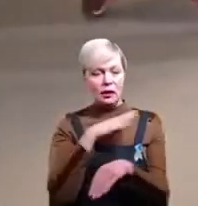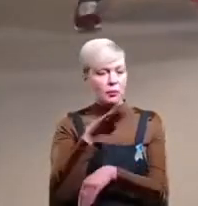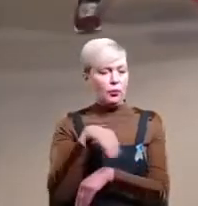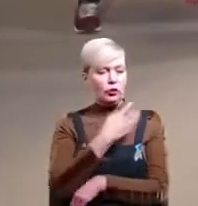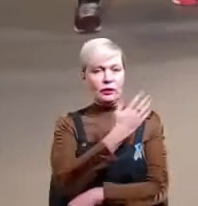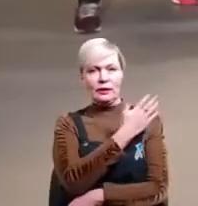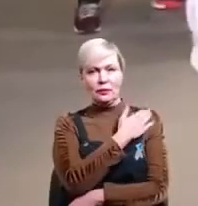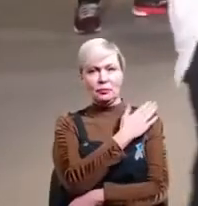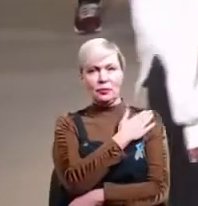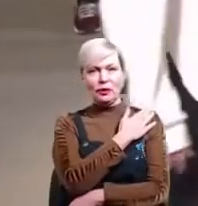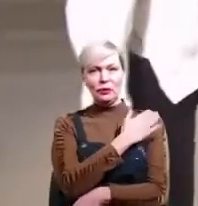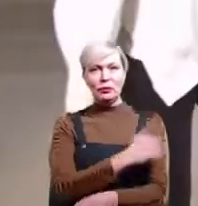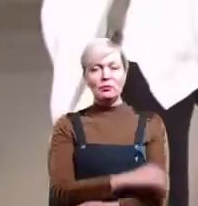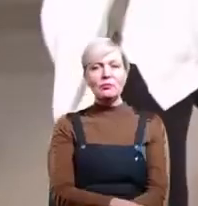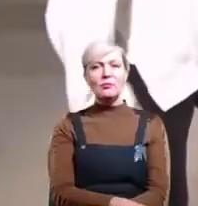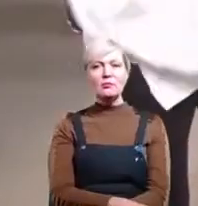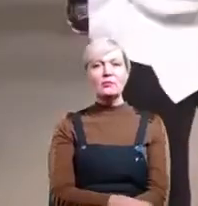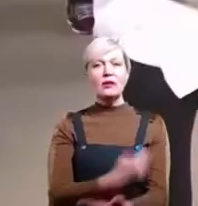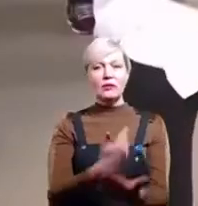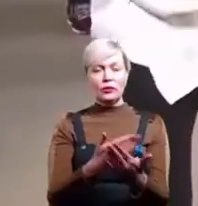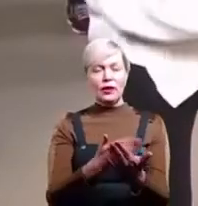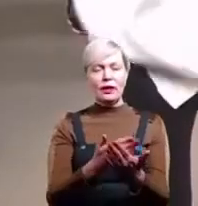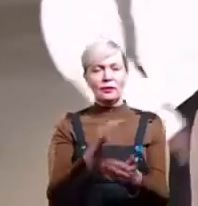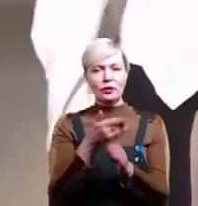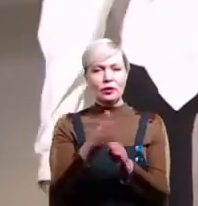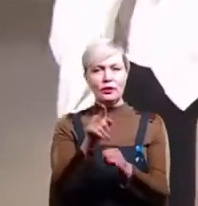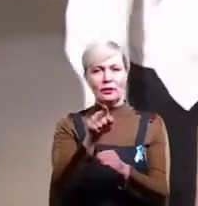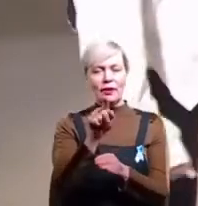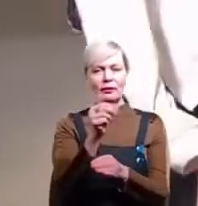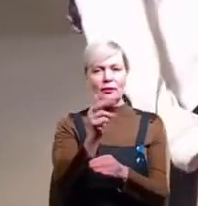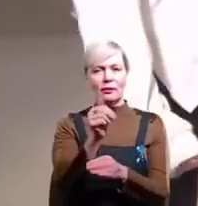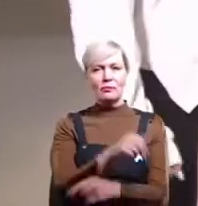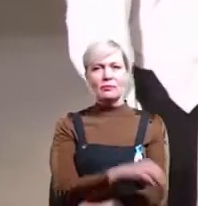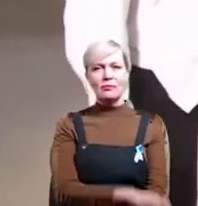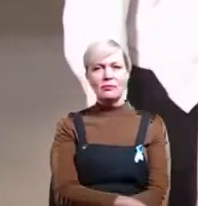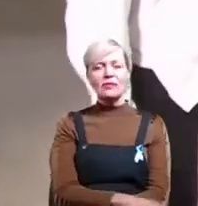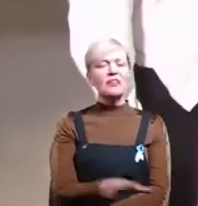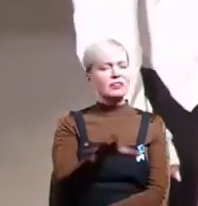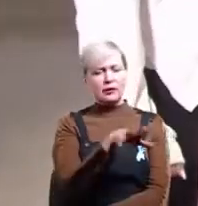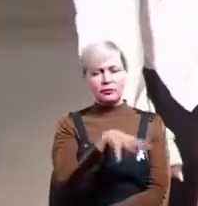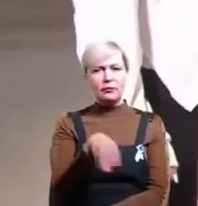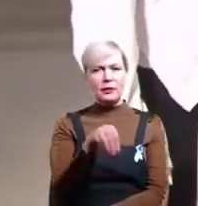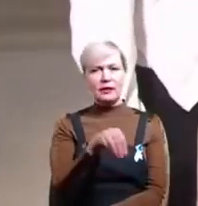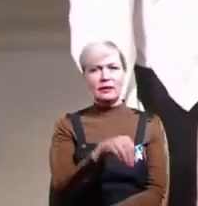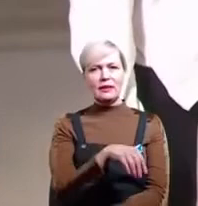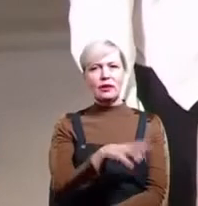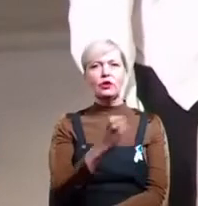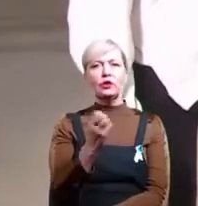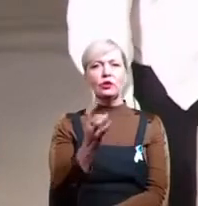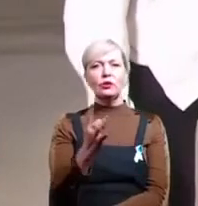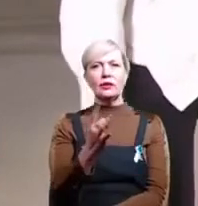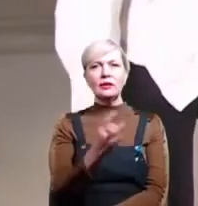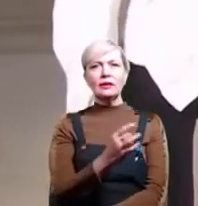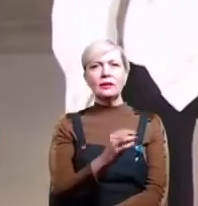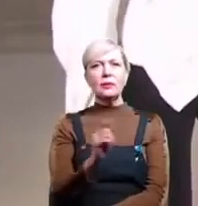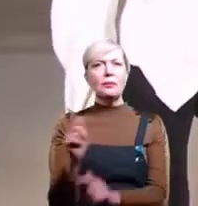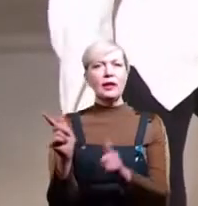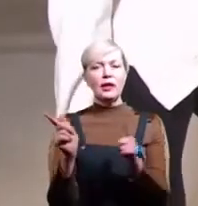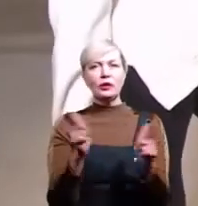под спину, вот эту часть. Все вместе. Стоп, еще разок. Вернулись,